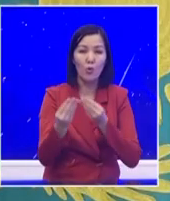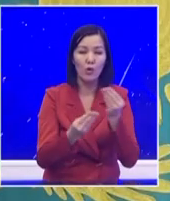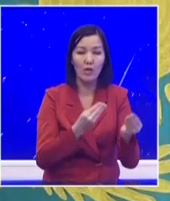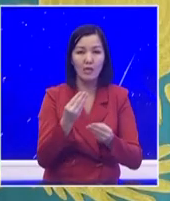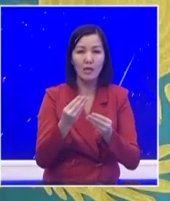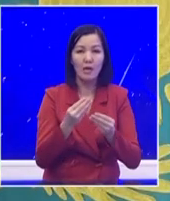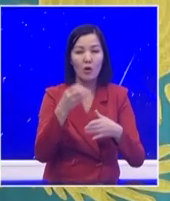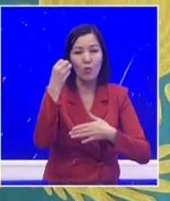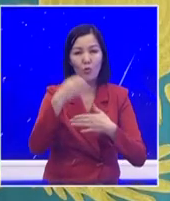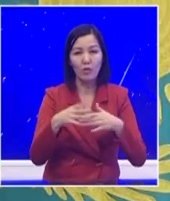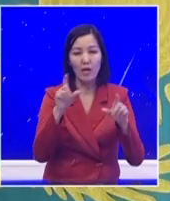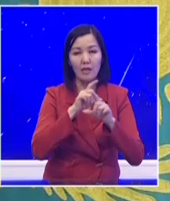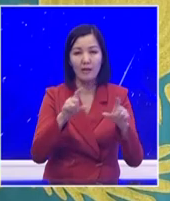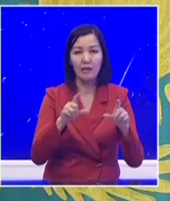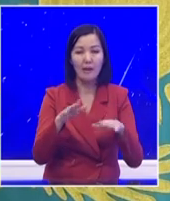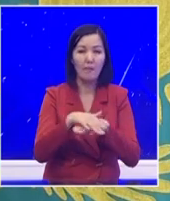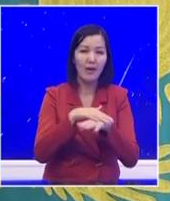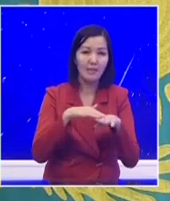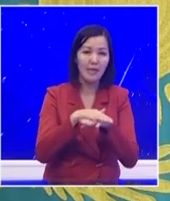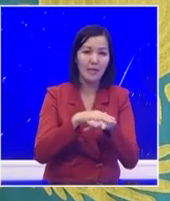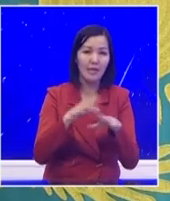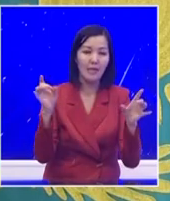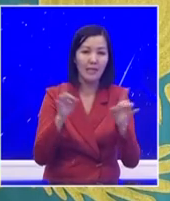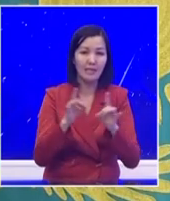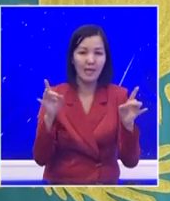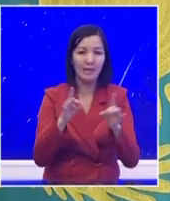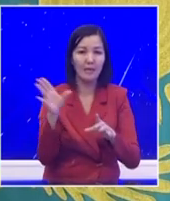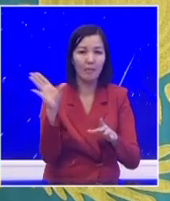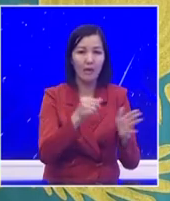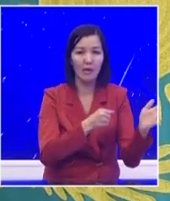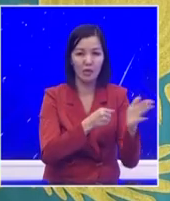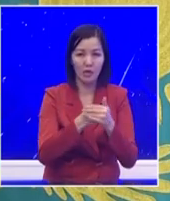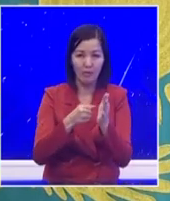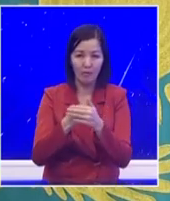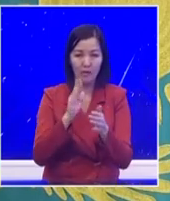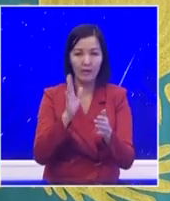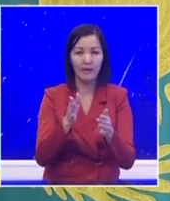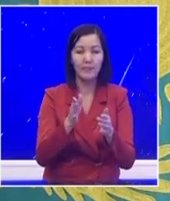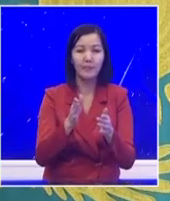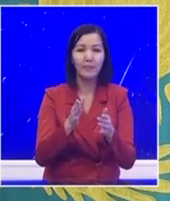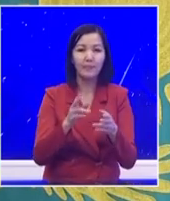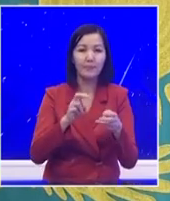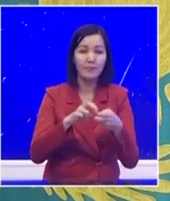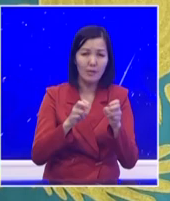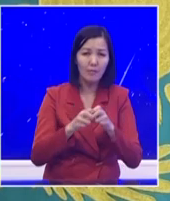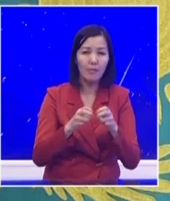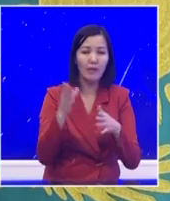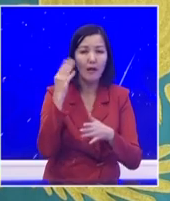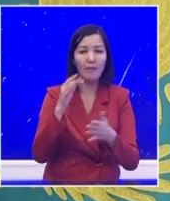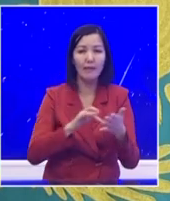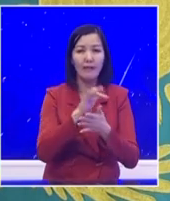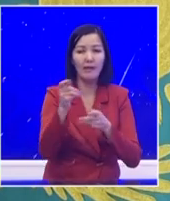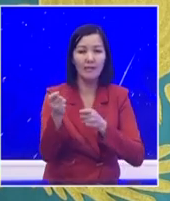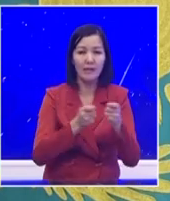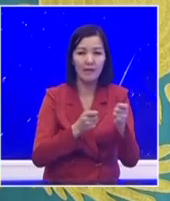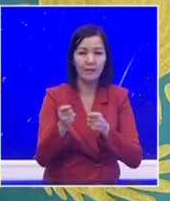сауық, орталықтары, базарлар мен мейрамханалар жабылады. Біз бұл мәселені Алматы қаласының